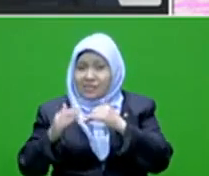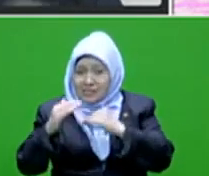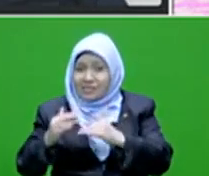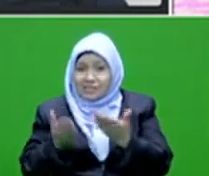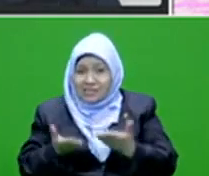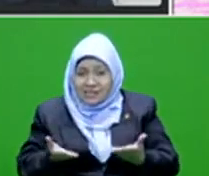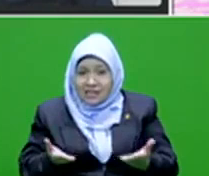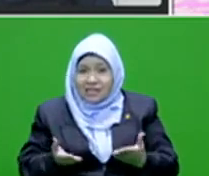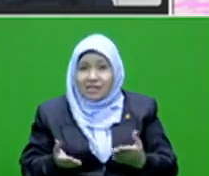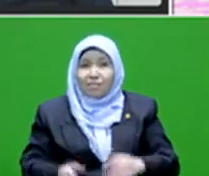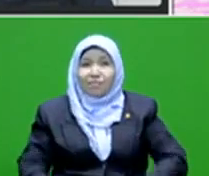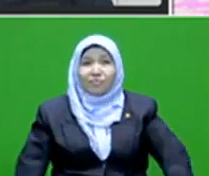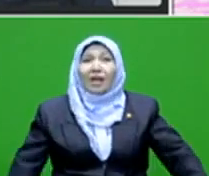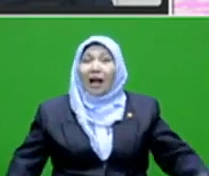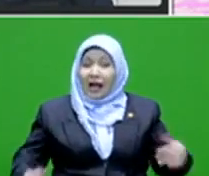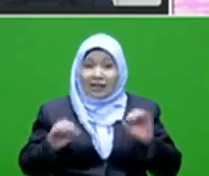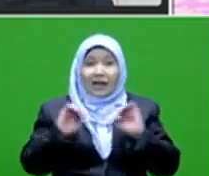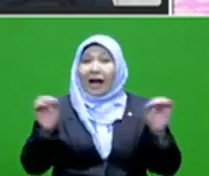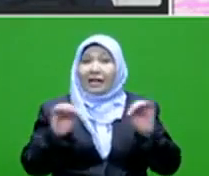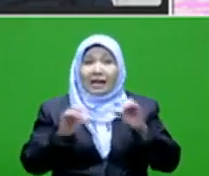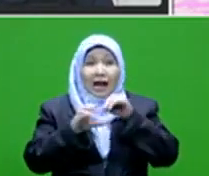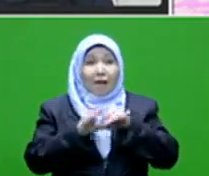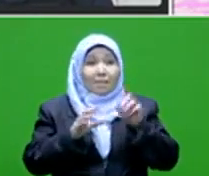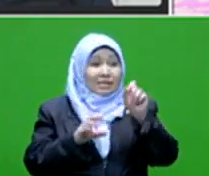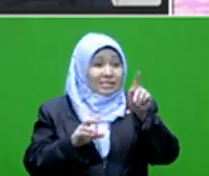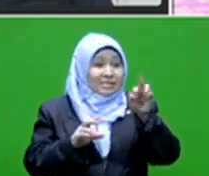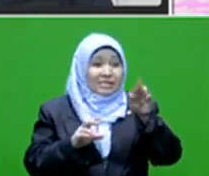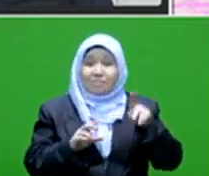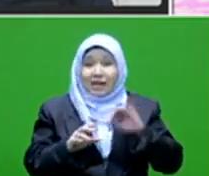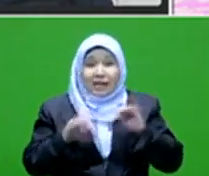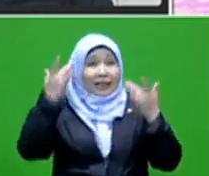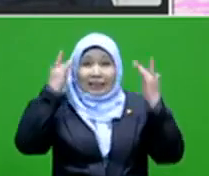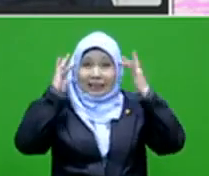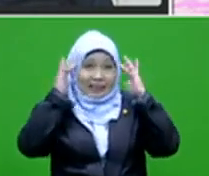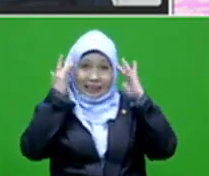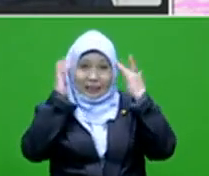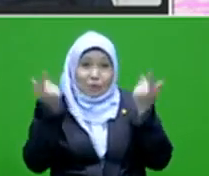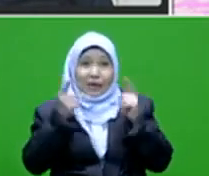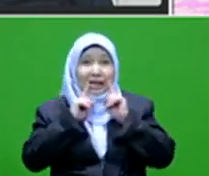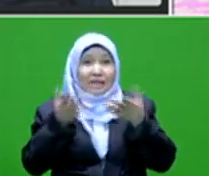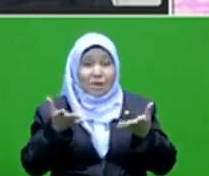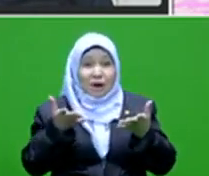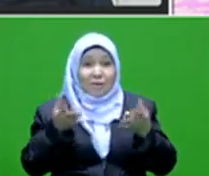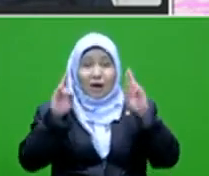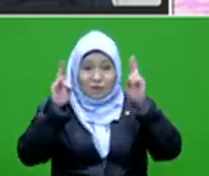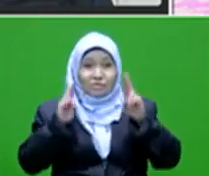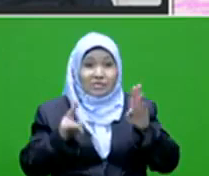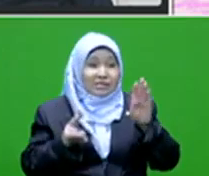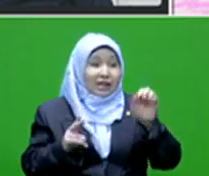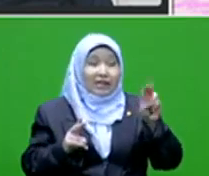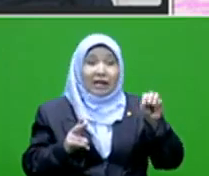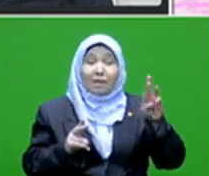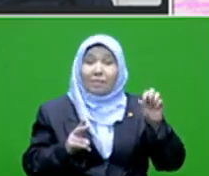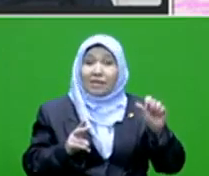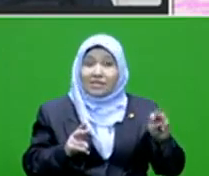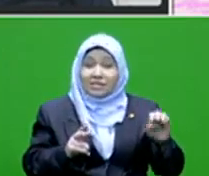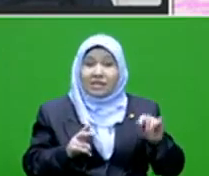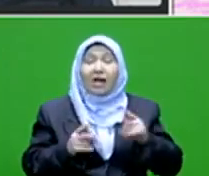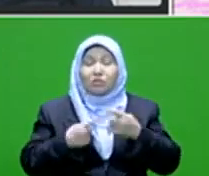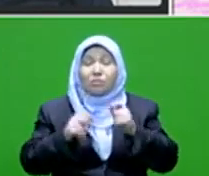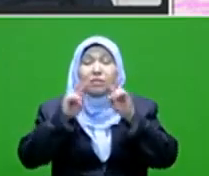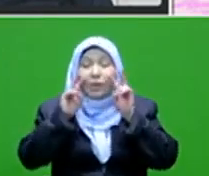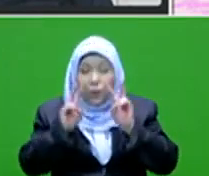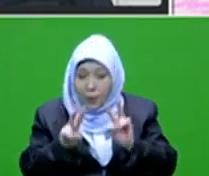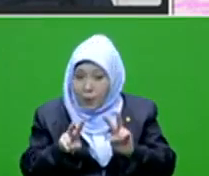Silakan. Yang mana tak ada dalam skrip, saya tak tahu. Okey. Ustaz Fazrul dan Ustaz Tirmizi, maaf ya. Okey, cuba tengok